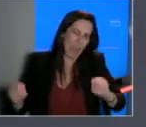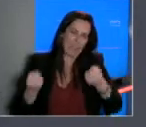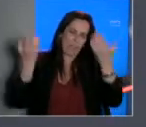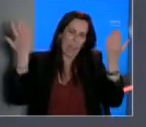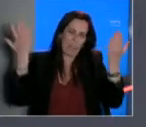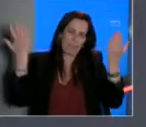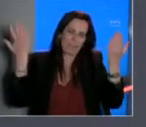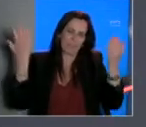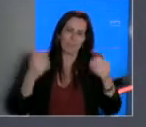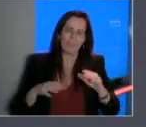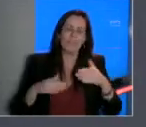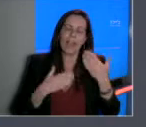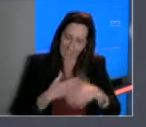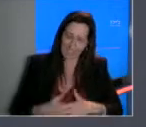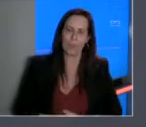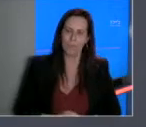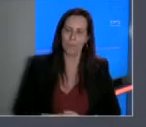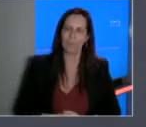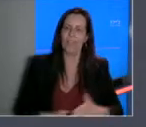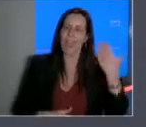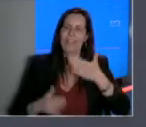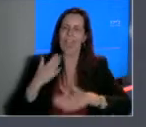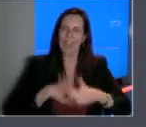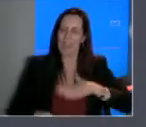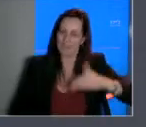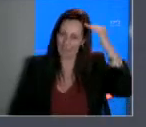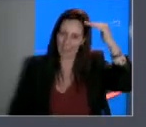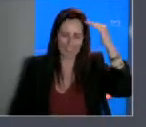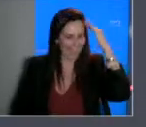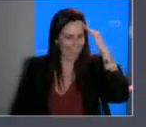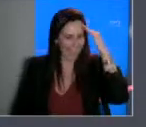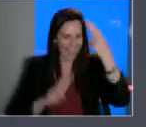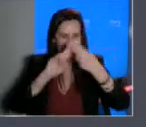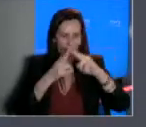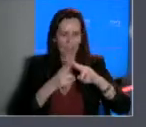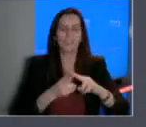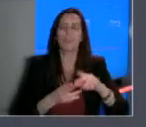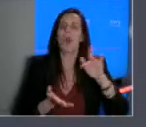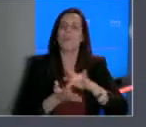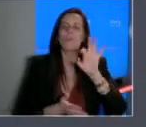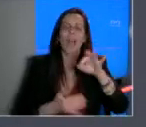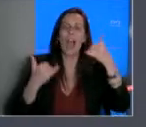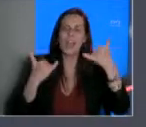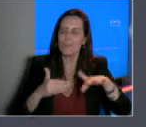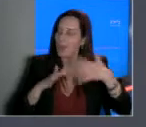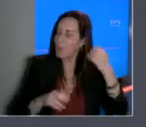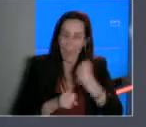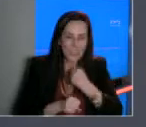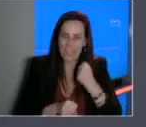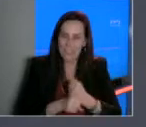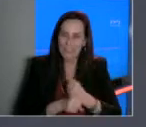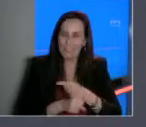להתאמץ. ולסיום, היה נעים בני גנץ להתראות. מקומך היום אחרי מה